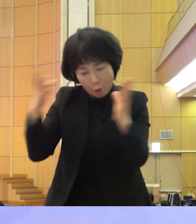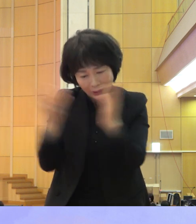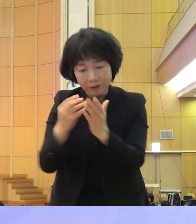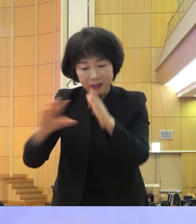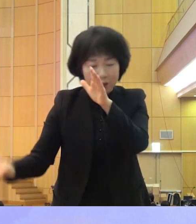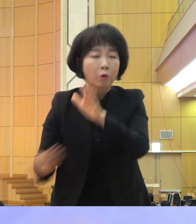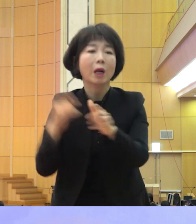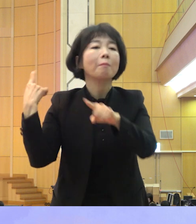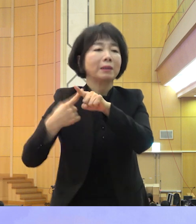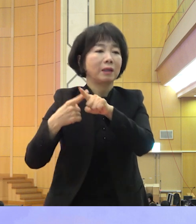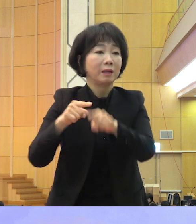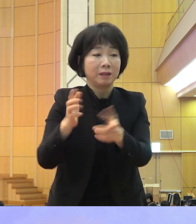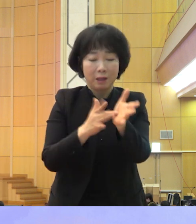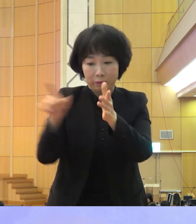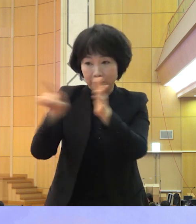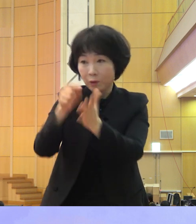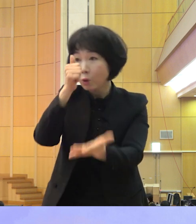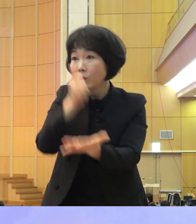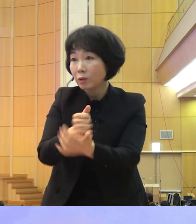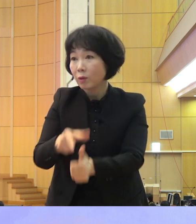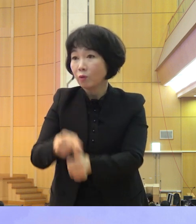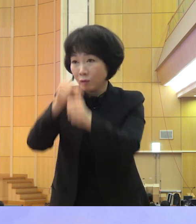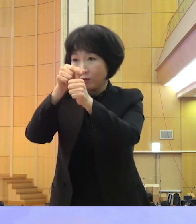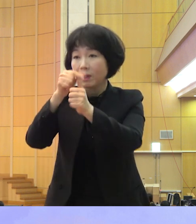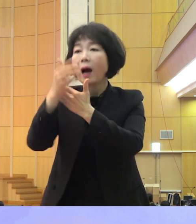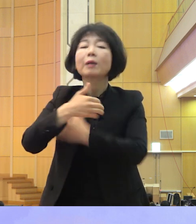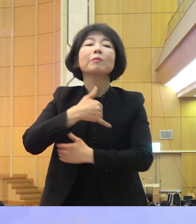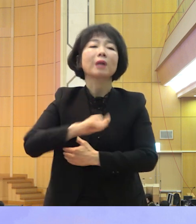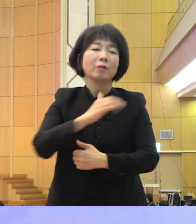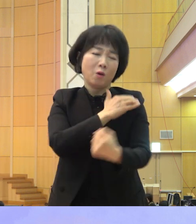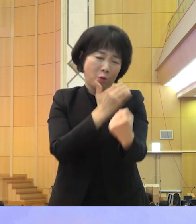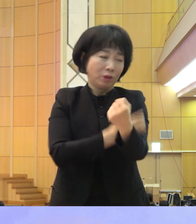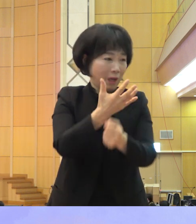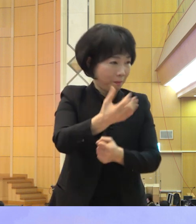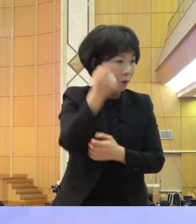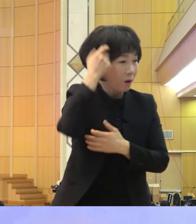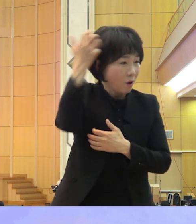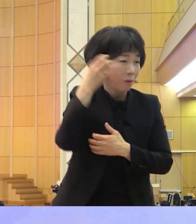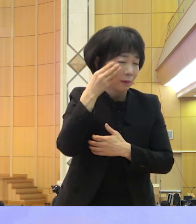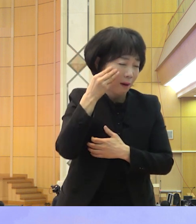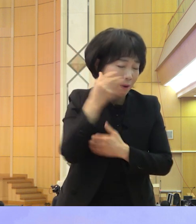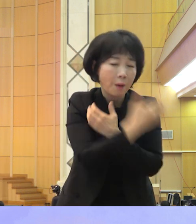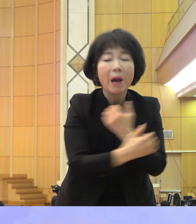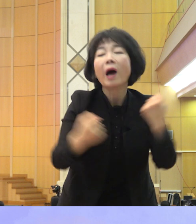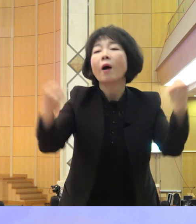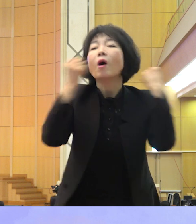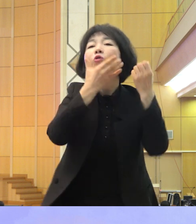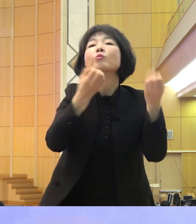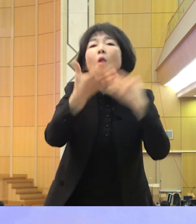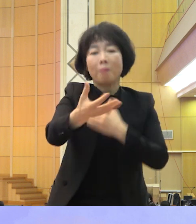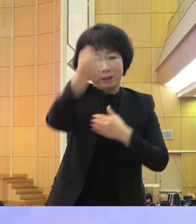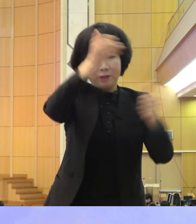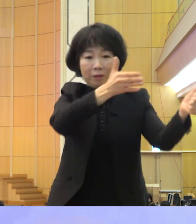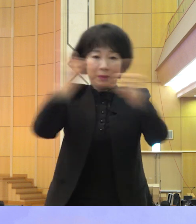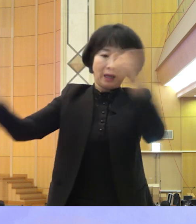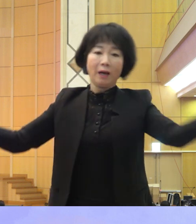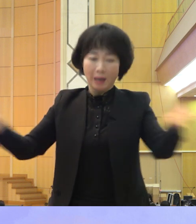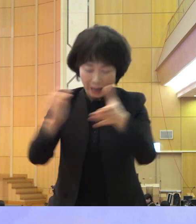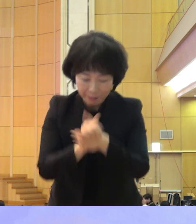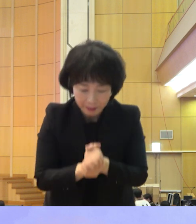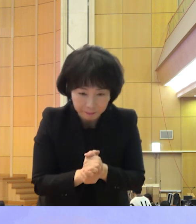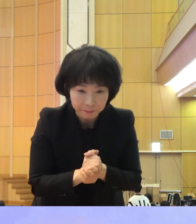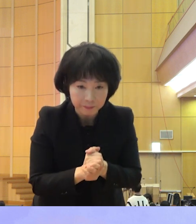믿음으로 말미암아 우리는 죄에서 구원받아 하나님의 자녀가 되어지고 영혼이 잘된 같이 범사가 잘되고 강건한 복을 받아 누리게 되어지는